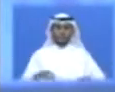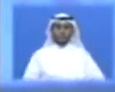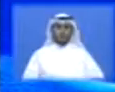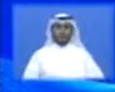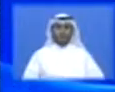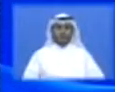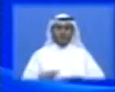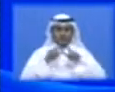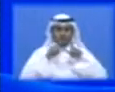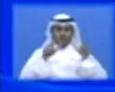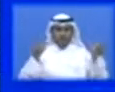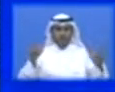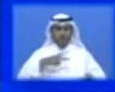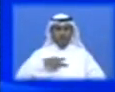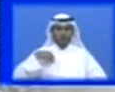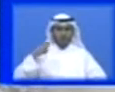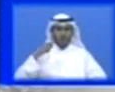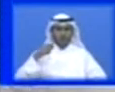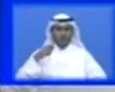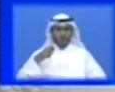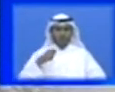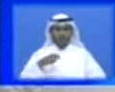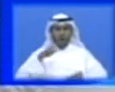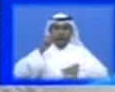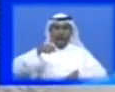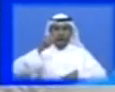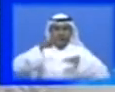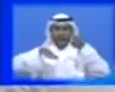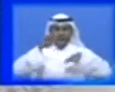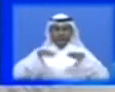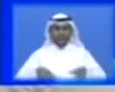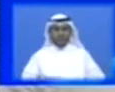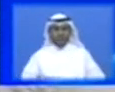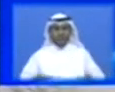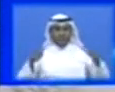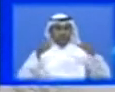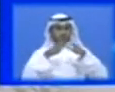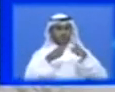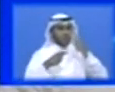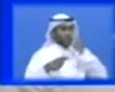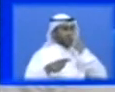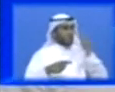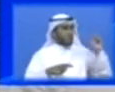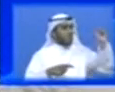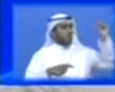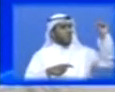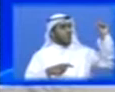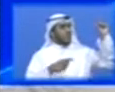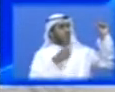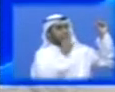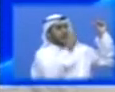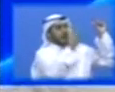العدل للجمهور الكريم عن اجتماع هيئة الرؤية الشرعية التماسا لرؤية هلال شهر شوال، وذلك في تمام